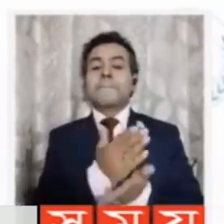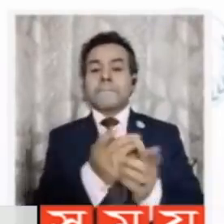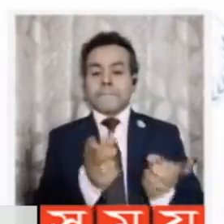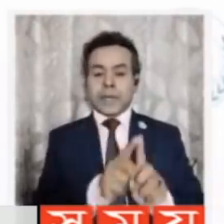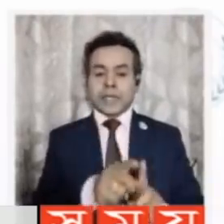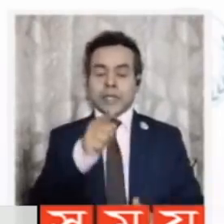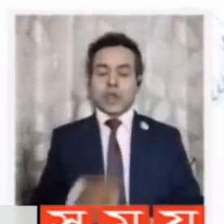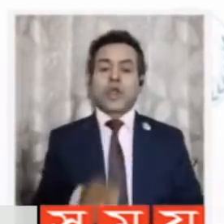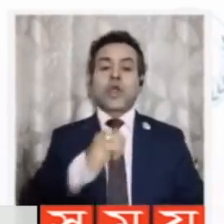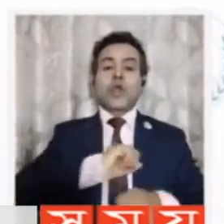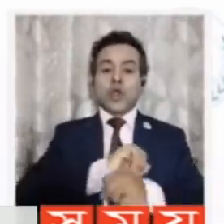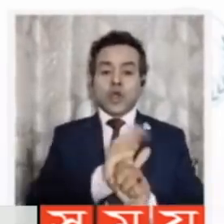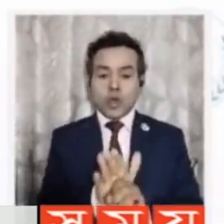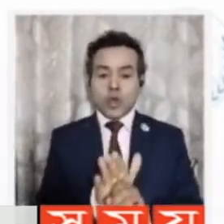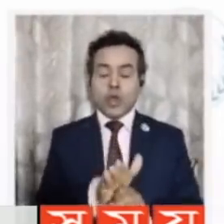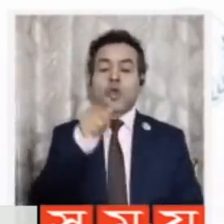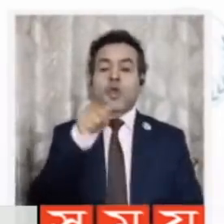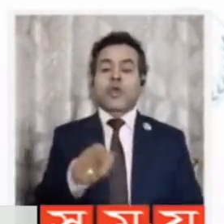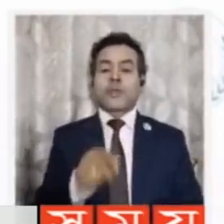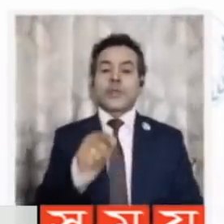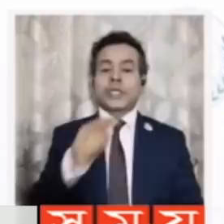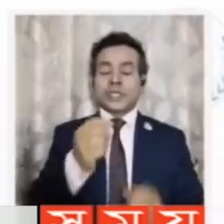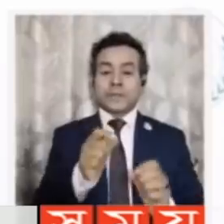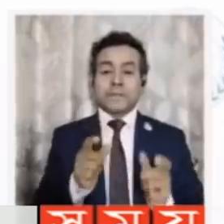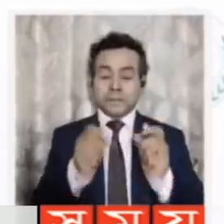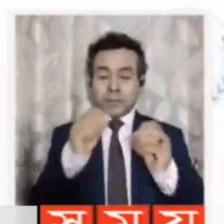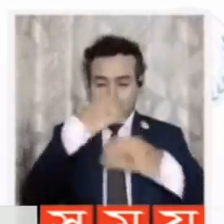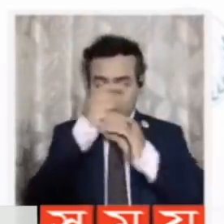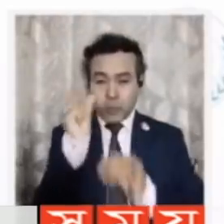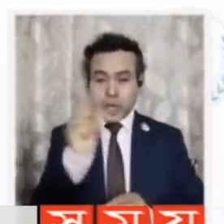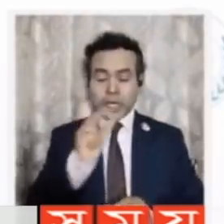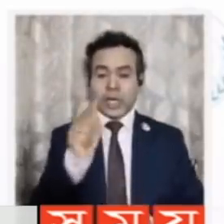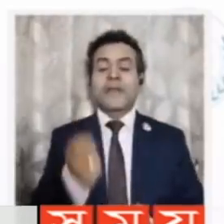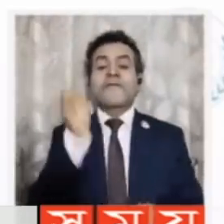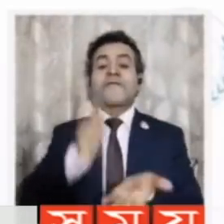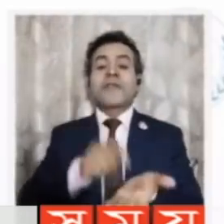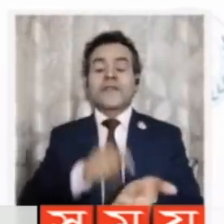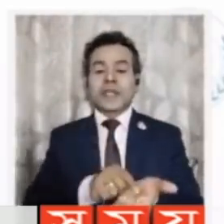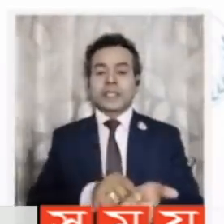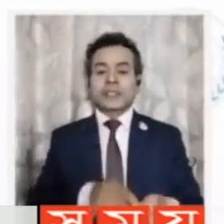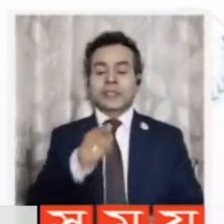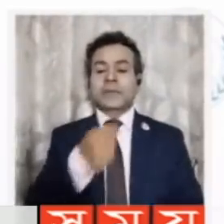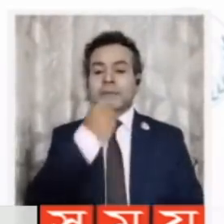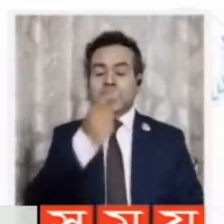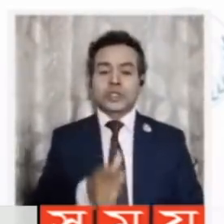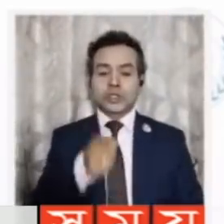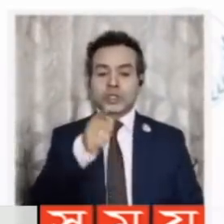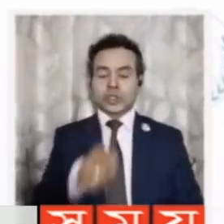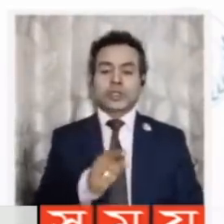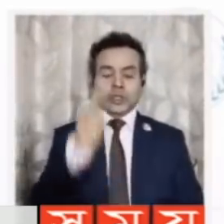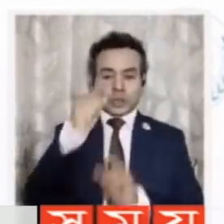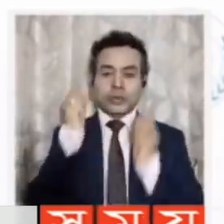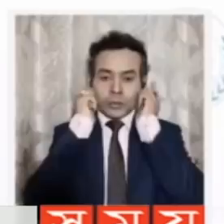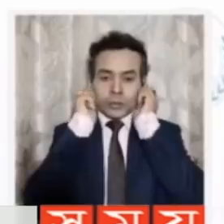একটি পরিপত্র জারি হয়েছে এবং এই ফি এবং হার নির্ধারণ করা হয়েছে বুথ থেকে সংগৃহীত